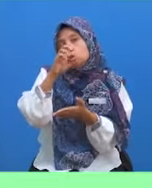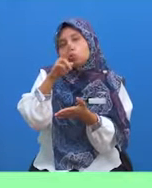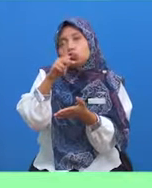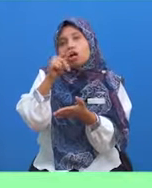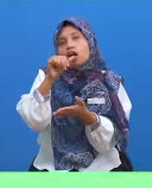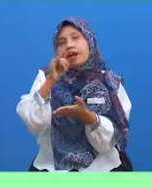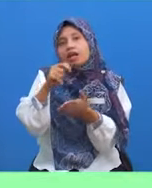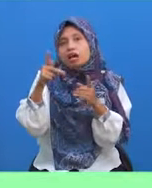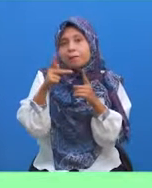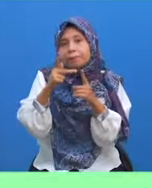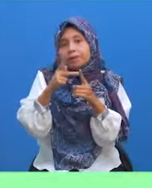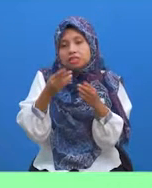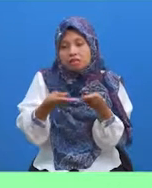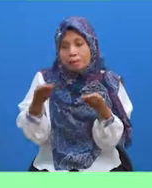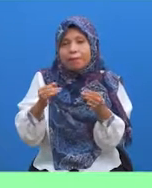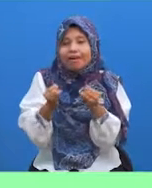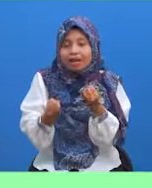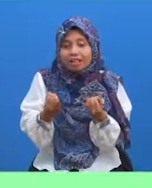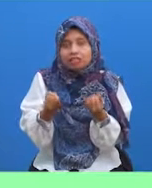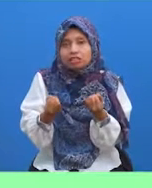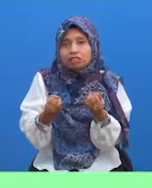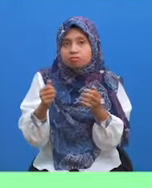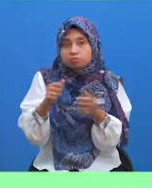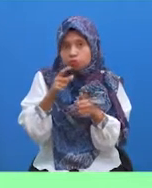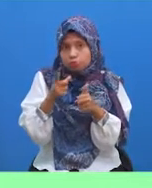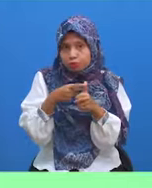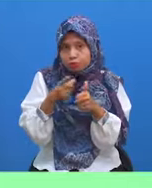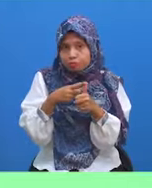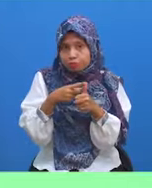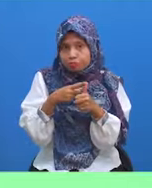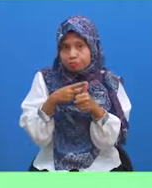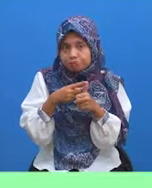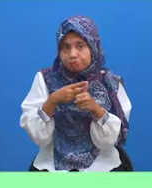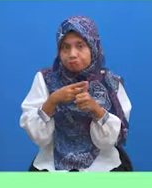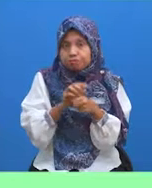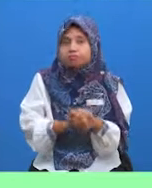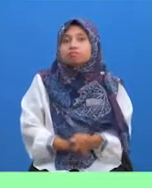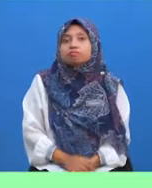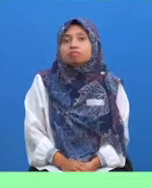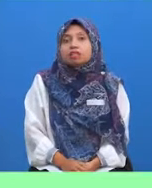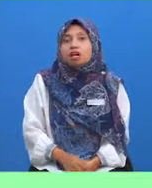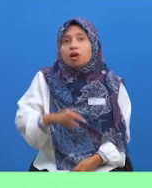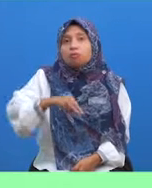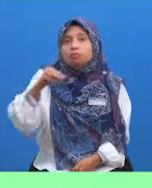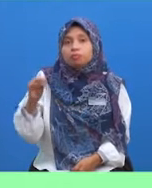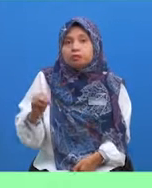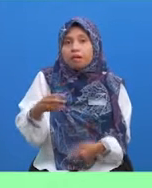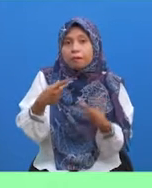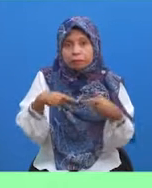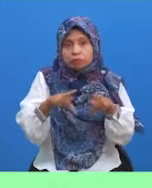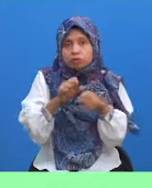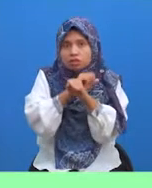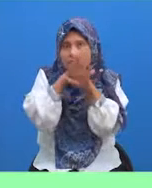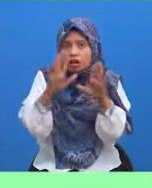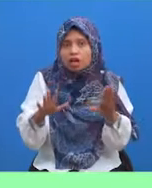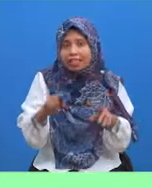permintaan barang Anjay iaitu yang pertama Hai murid-murid veluce